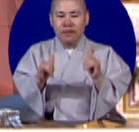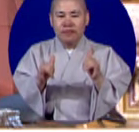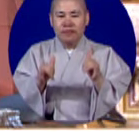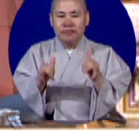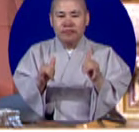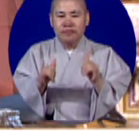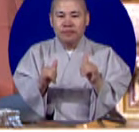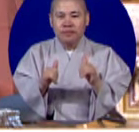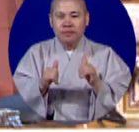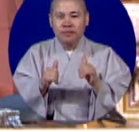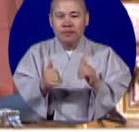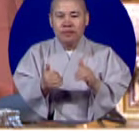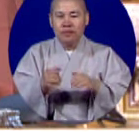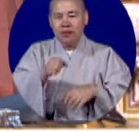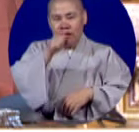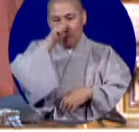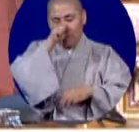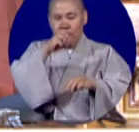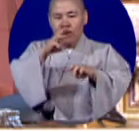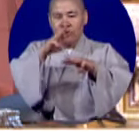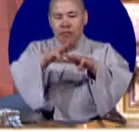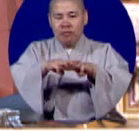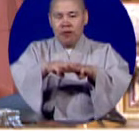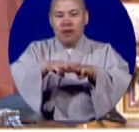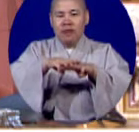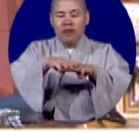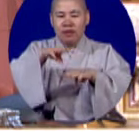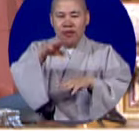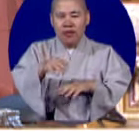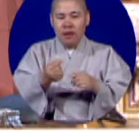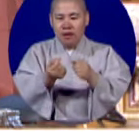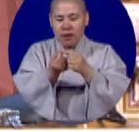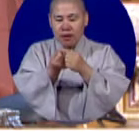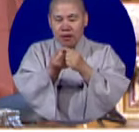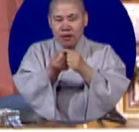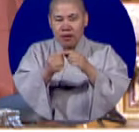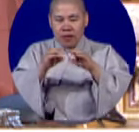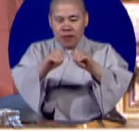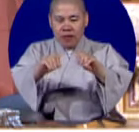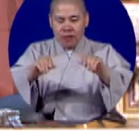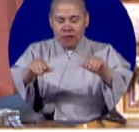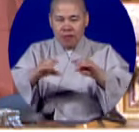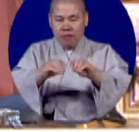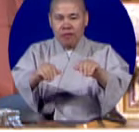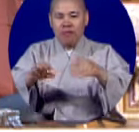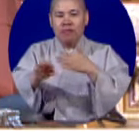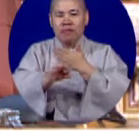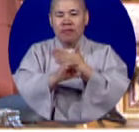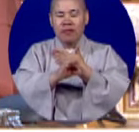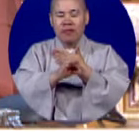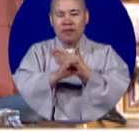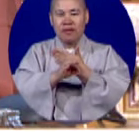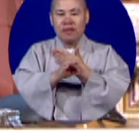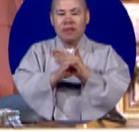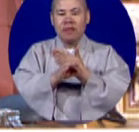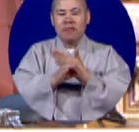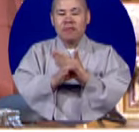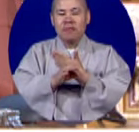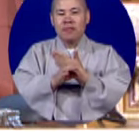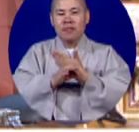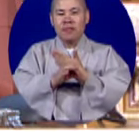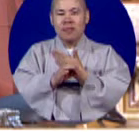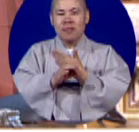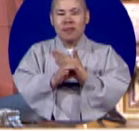농부가 좋은 밭에 씨앗을 심으면 불기 생하이 이하